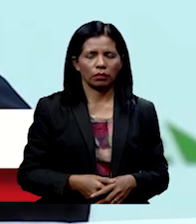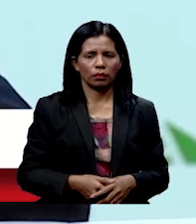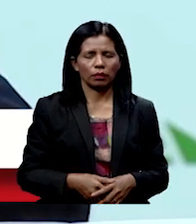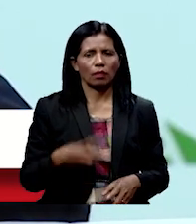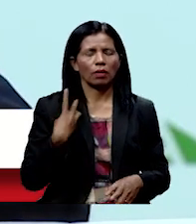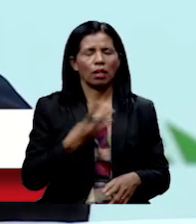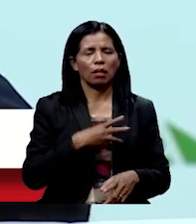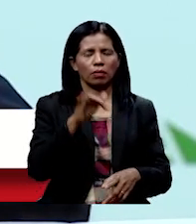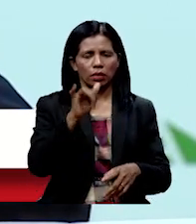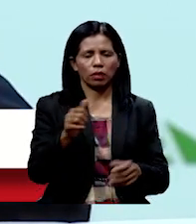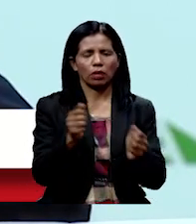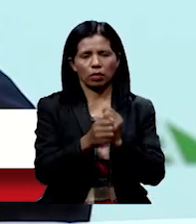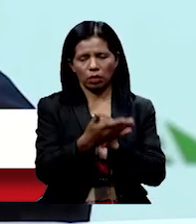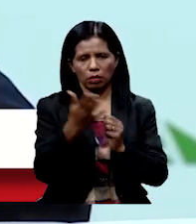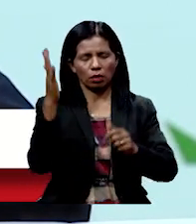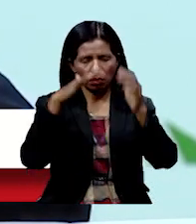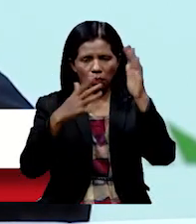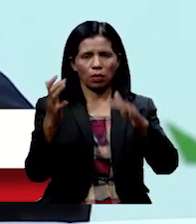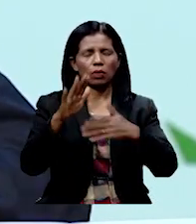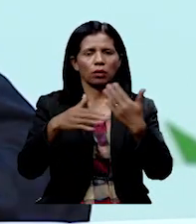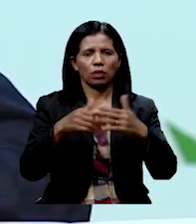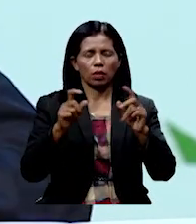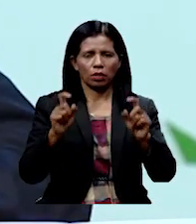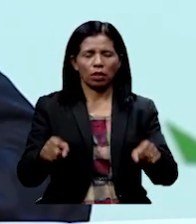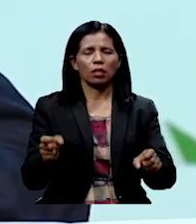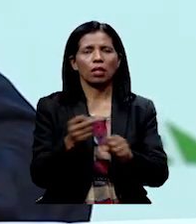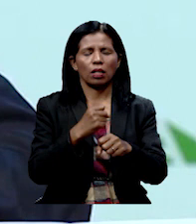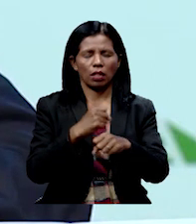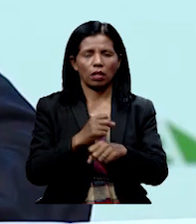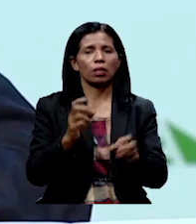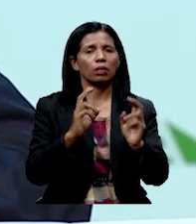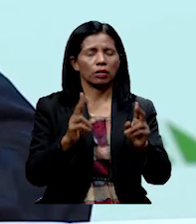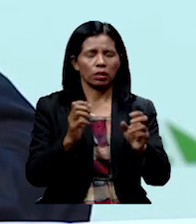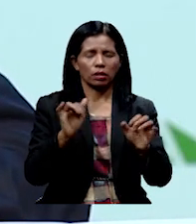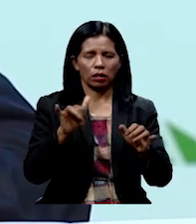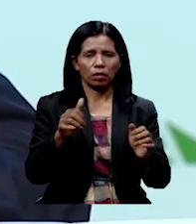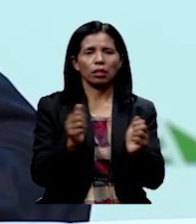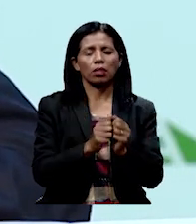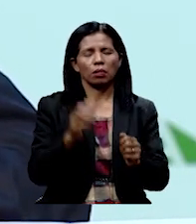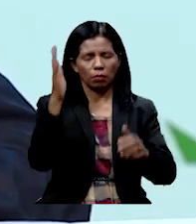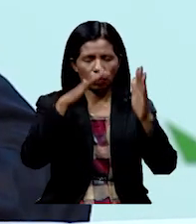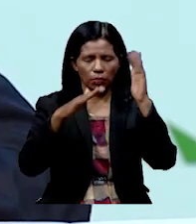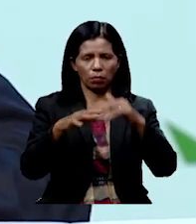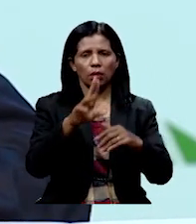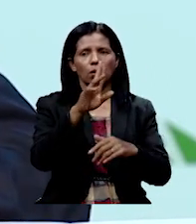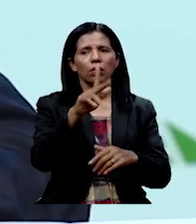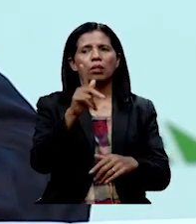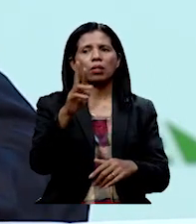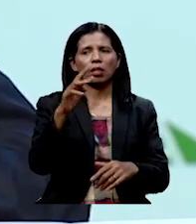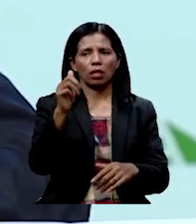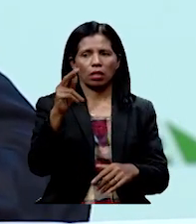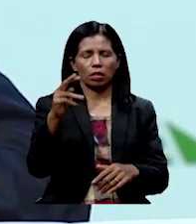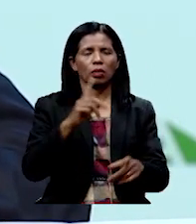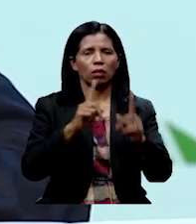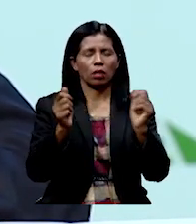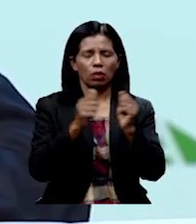Ами конкорда и миката. Проблема сира хоту тенки резолвали уси негосисам. Мабе проблема мак Украине сира рекуза ату колия хуами. Разам по конфликту